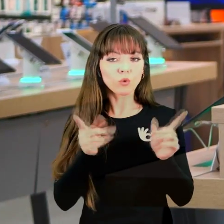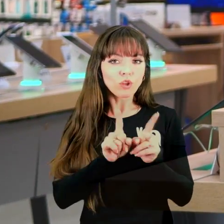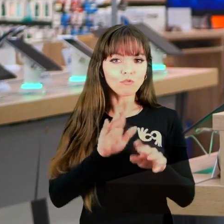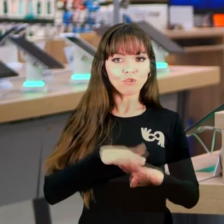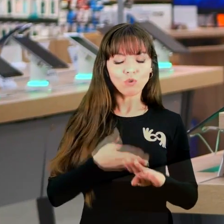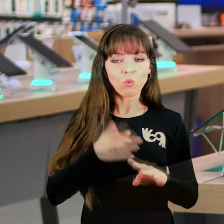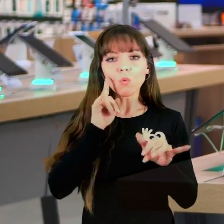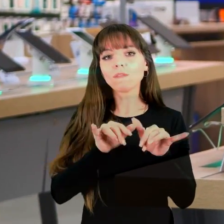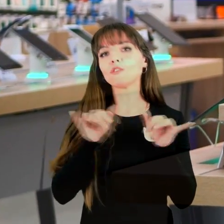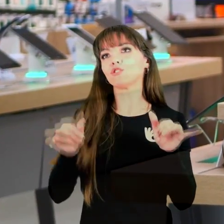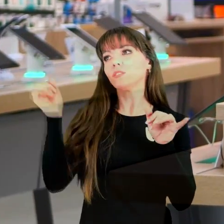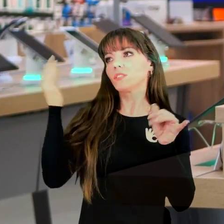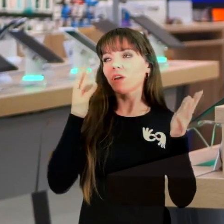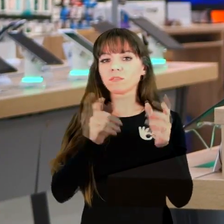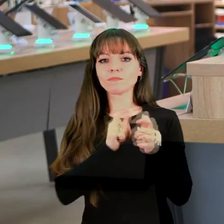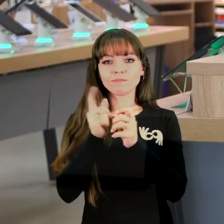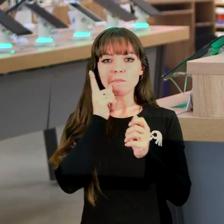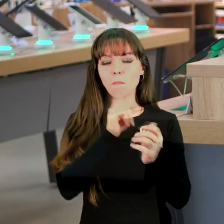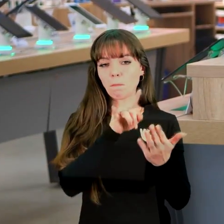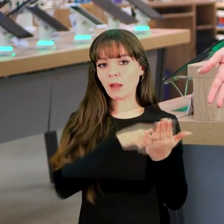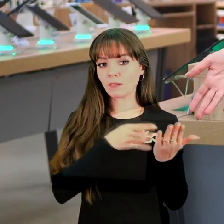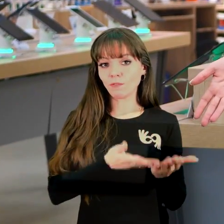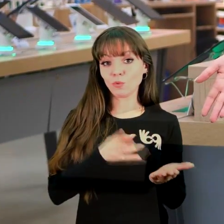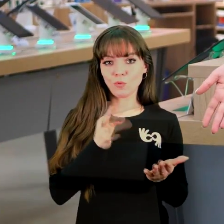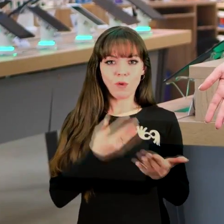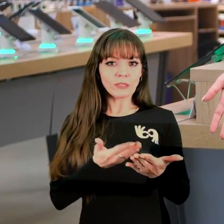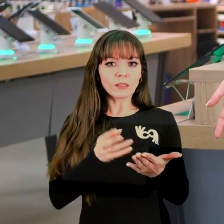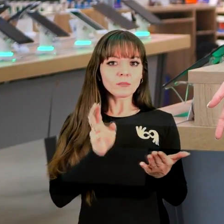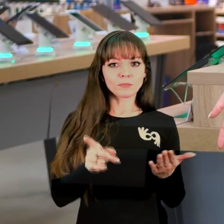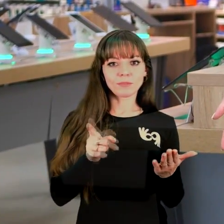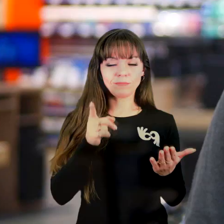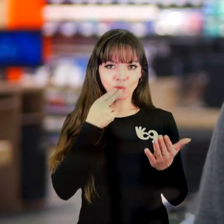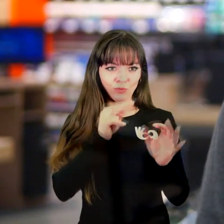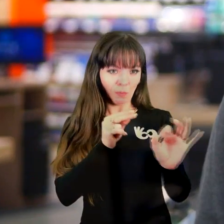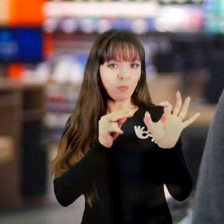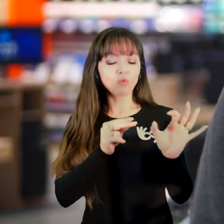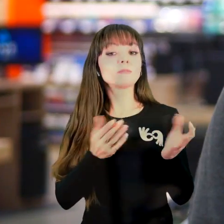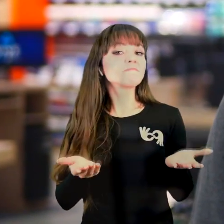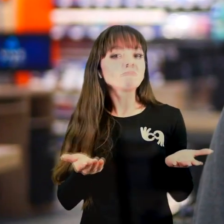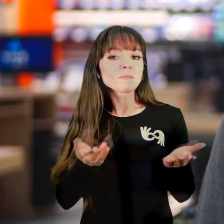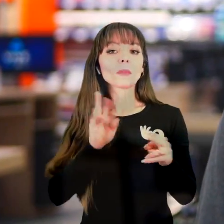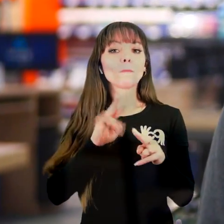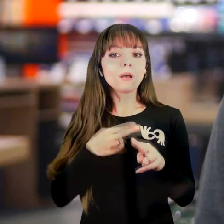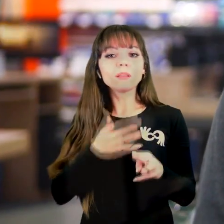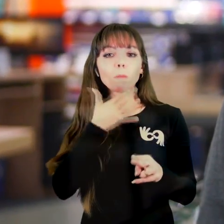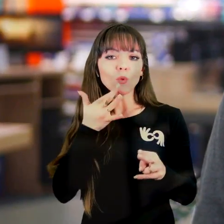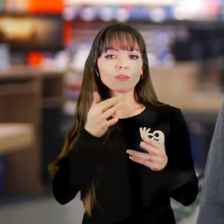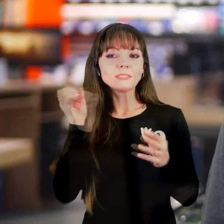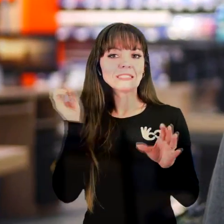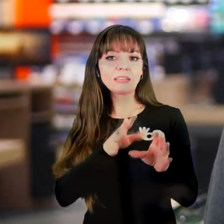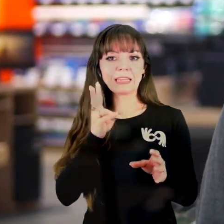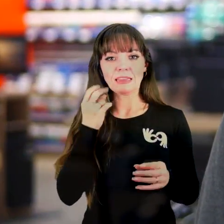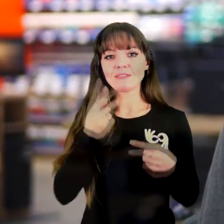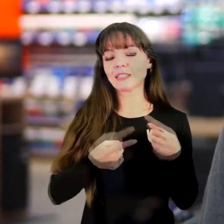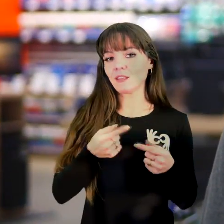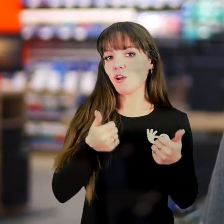тяжело увеличивать значение светосилы в смартфонах. Хотя, казалось бы, возьми и сделай глазок больше. По этой же причине много света не всегда